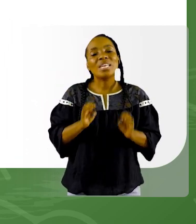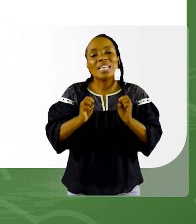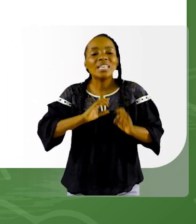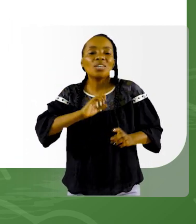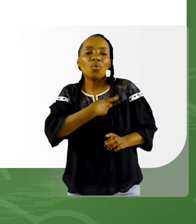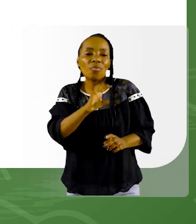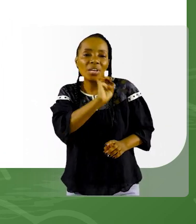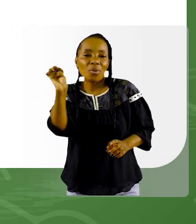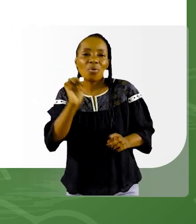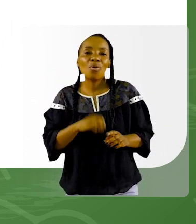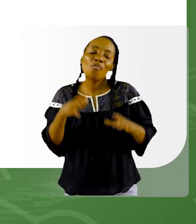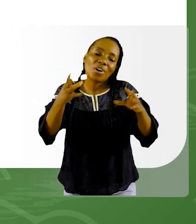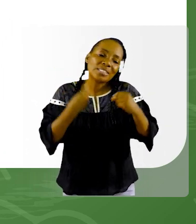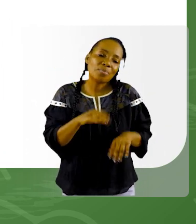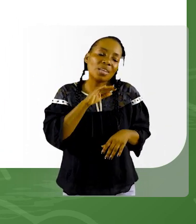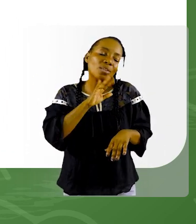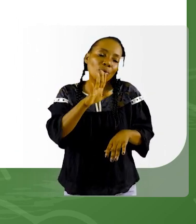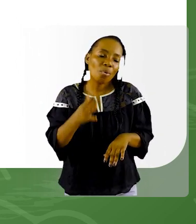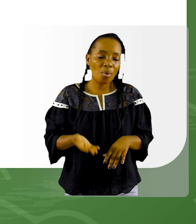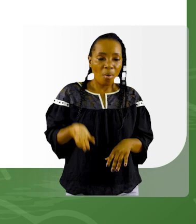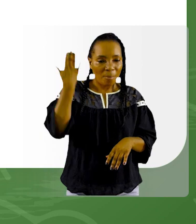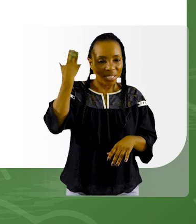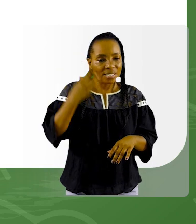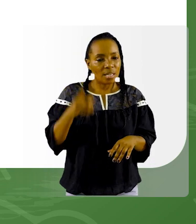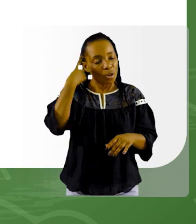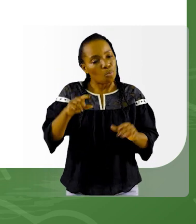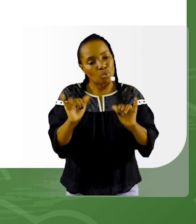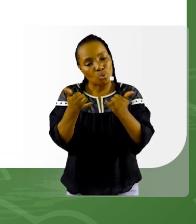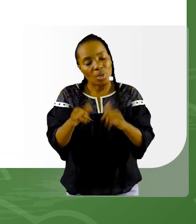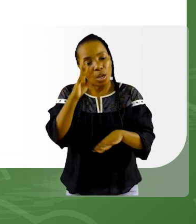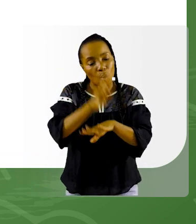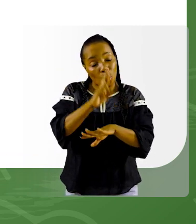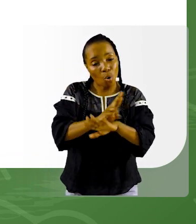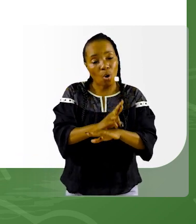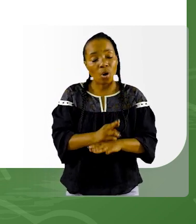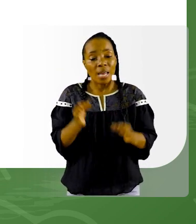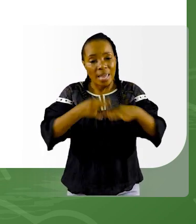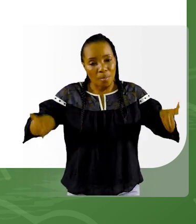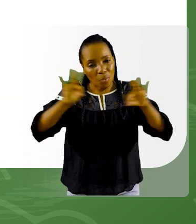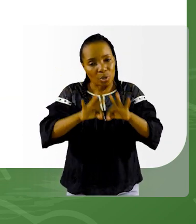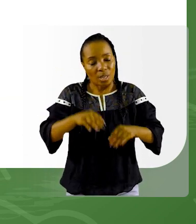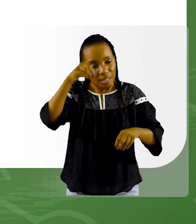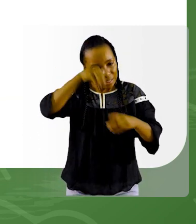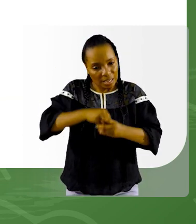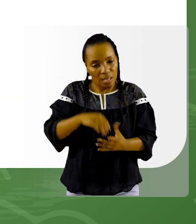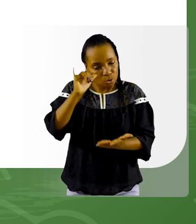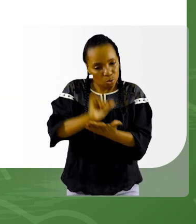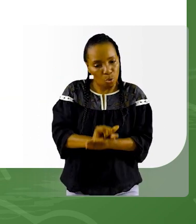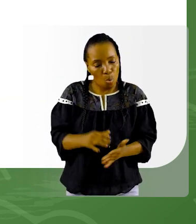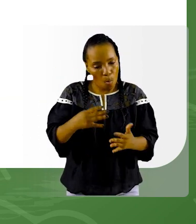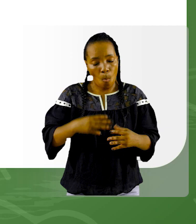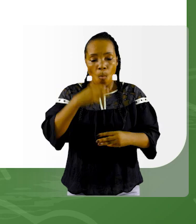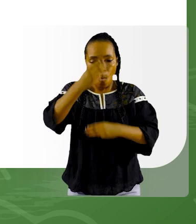passé-là s'il veut se donner des chances de jouer un rôle important dans un monde de plus en plus compétitif. Donc,